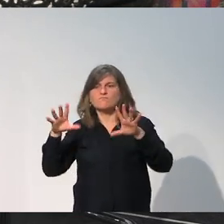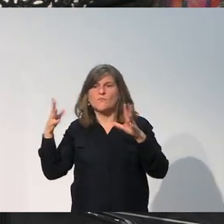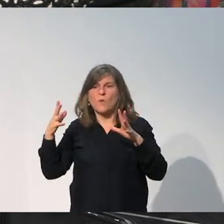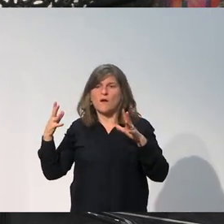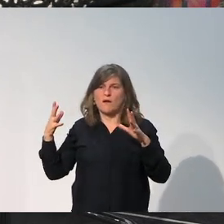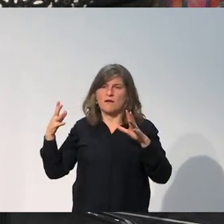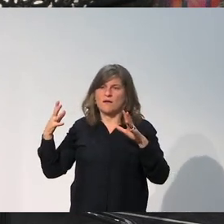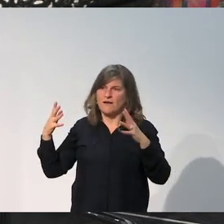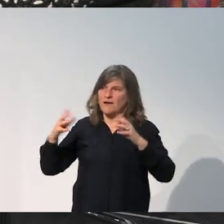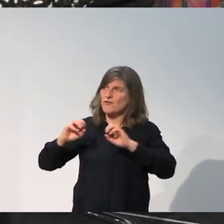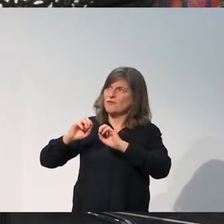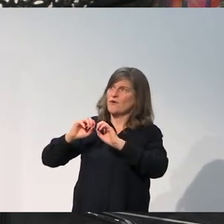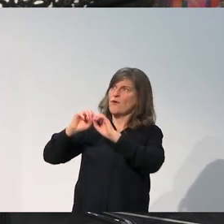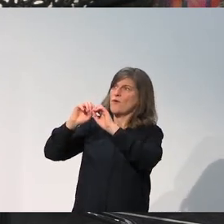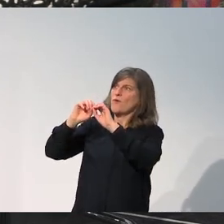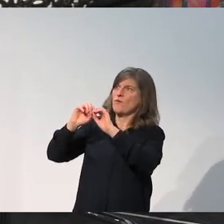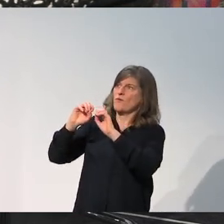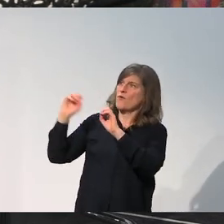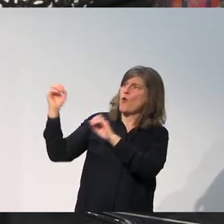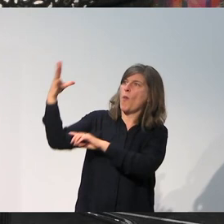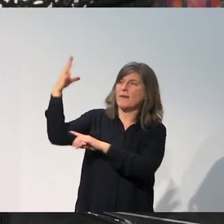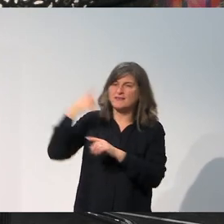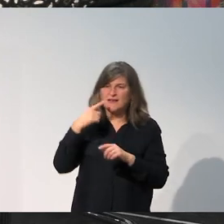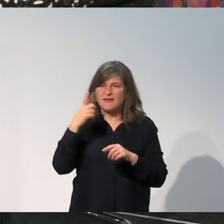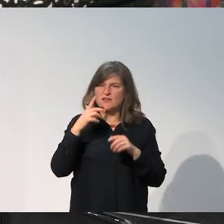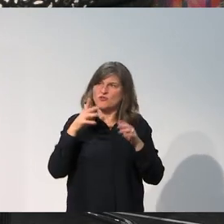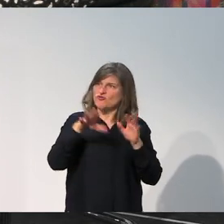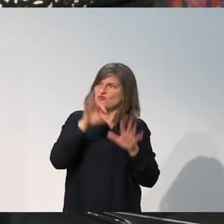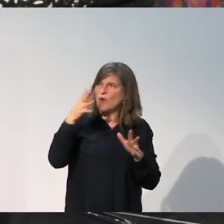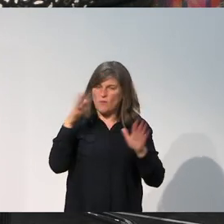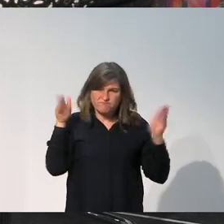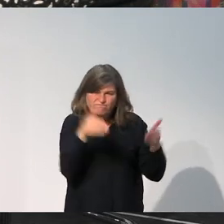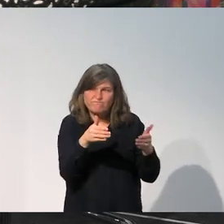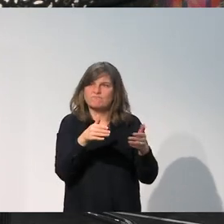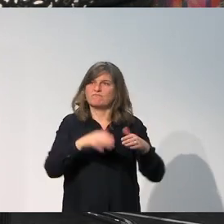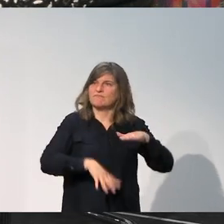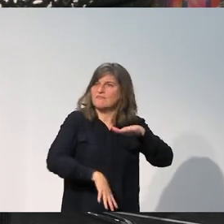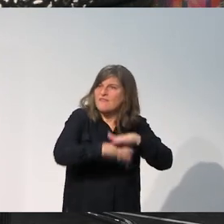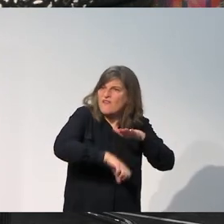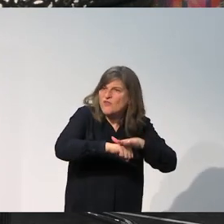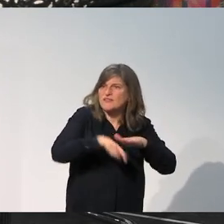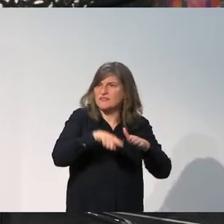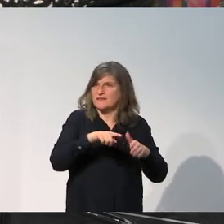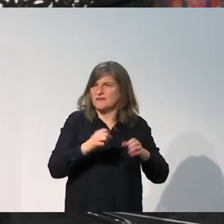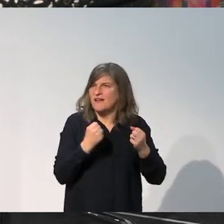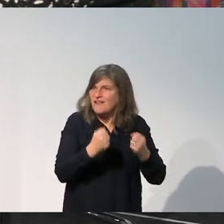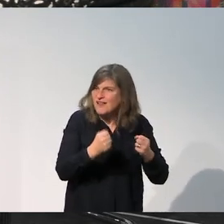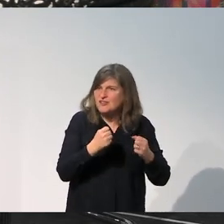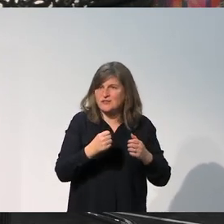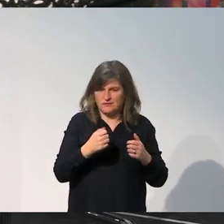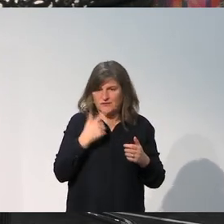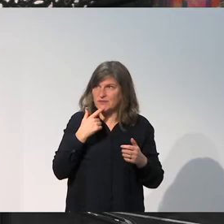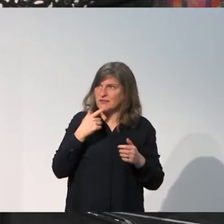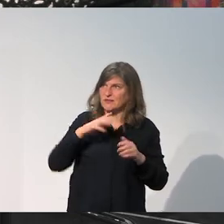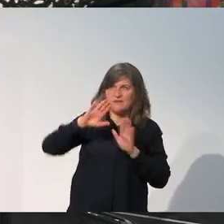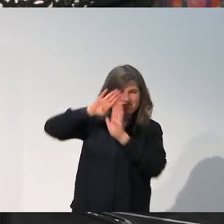lumière artificielle, ce sont les énergies fossiles, ce sont des énergies qui ne sont pas... qui n'est pas l'énergie solaire,